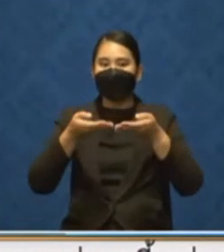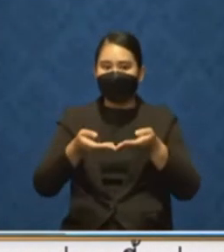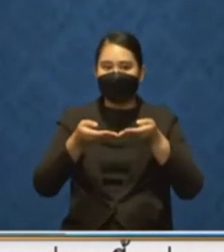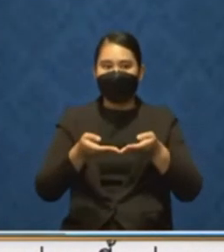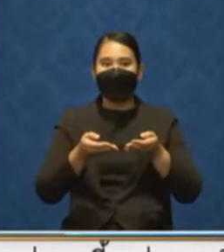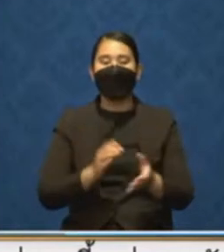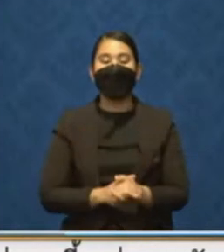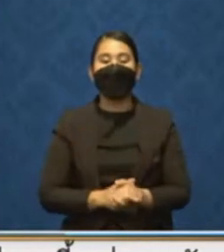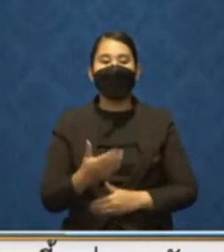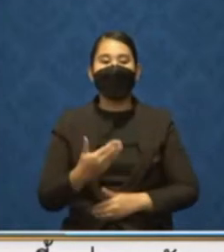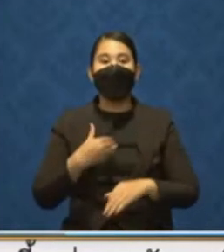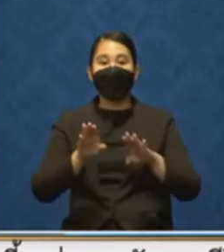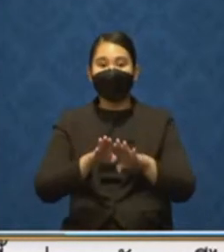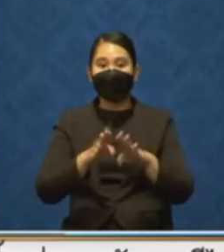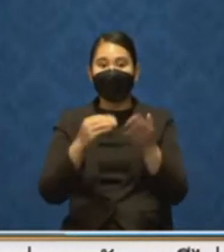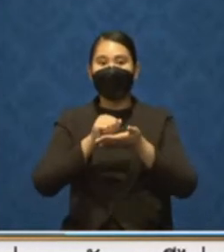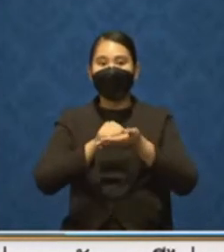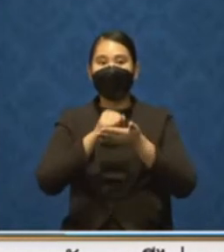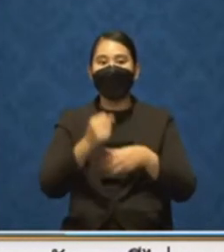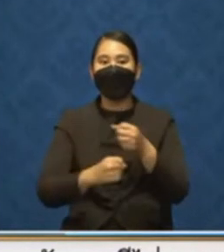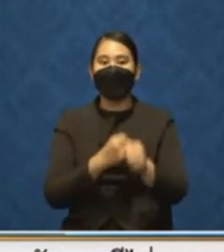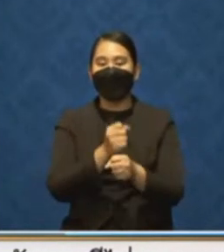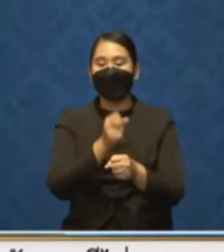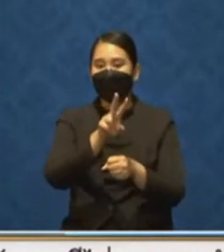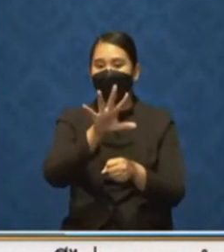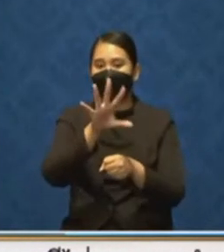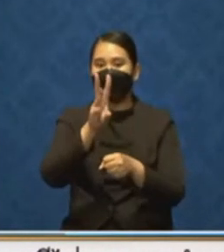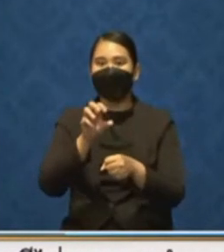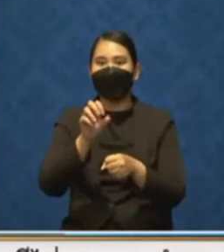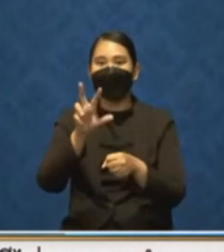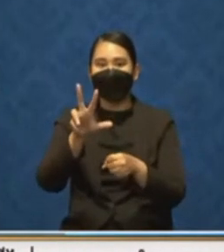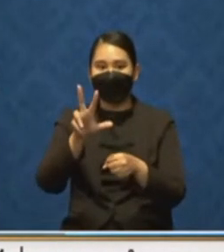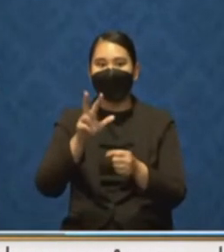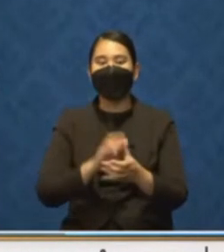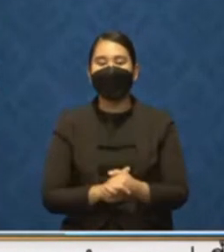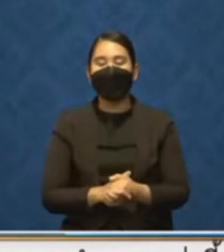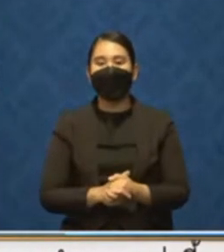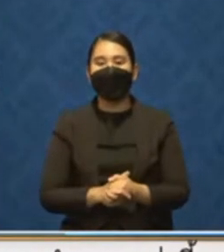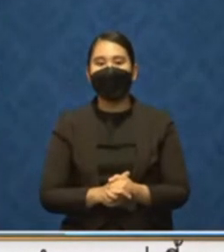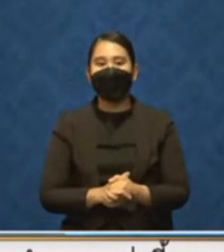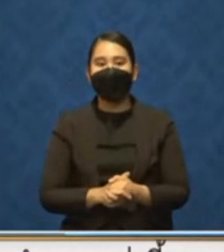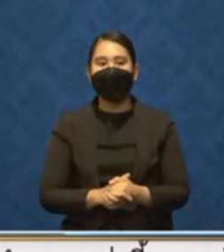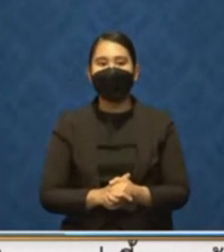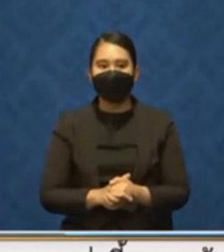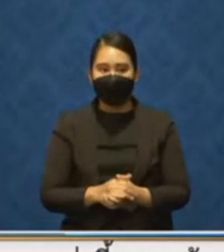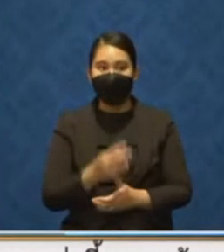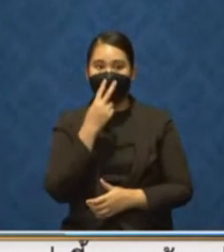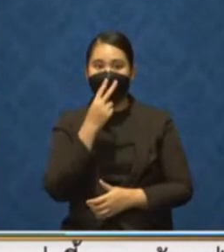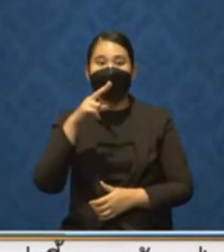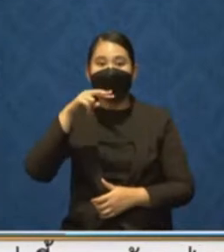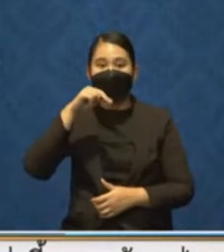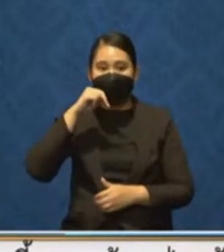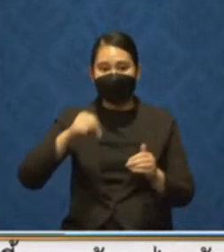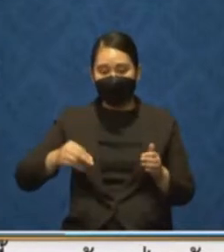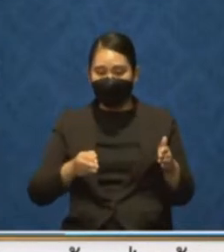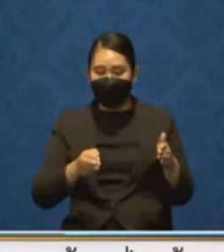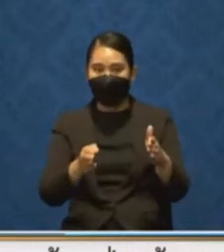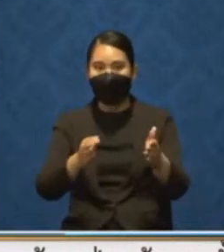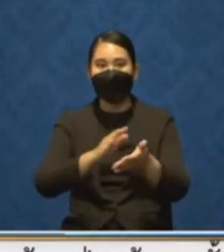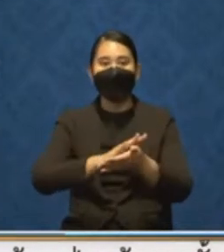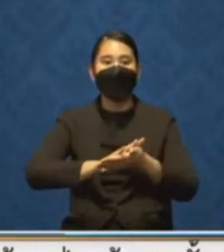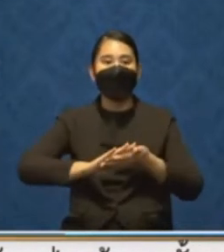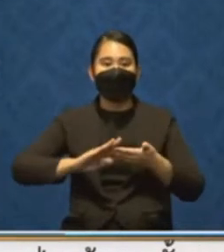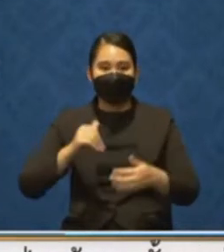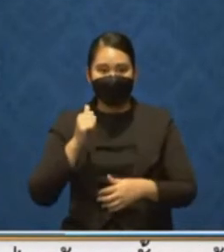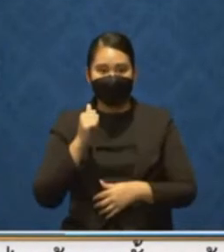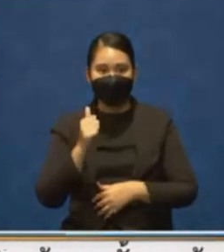ผมเปิดมัธยม 3นะครับคือทำให้ให้ให้ใช้สะอาดนะครับแล้วก็มีบริการและเพื่อ